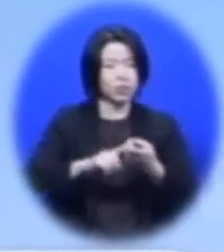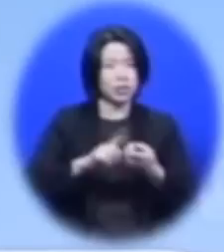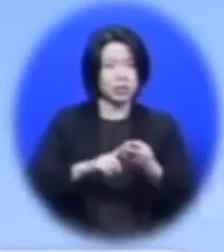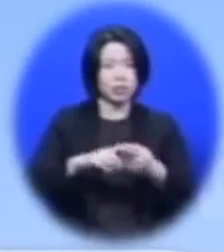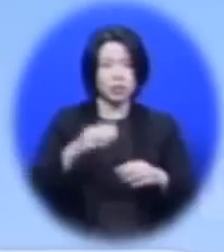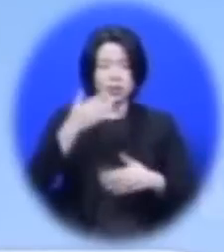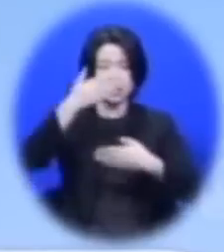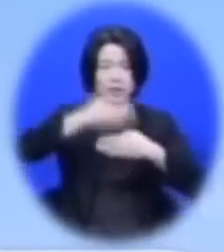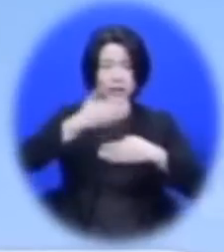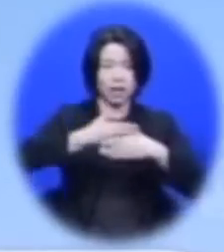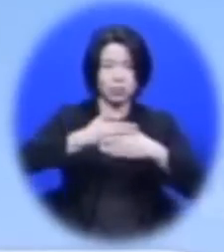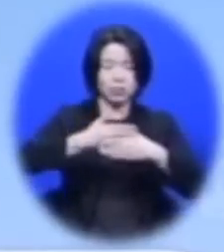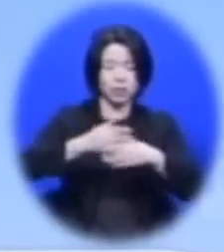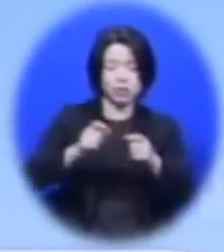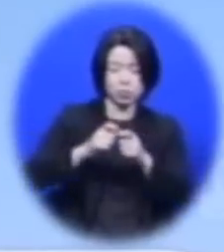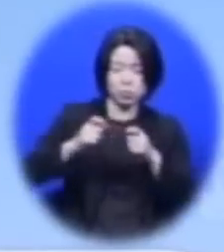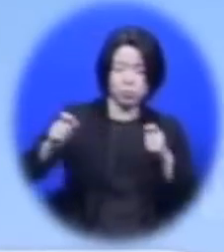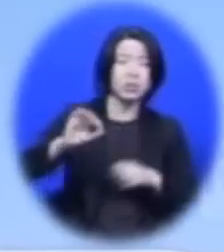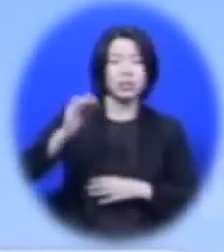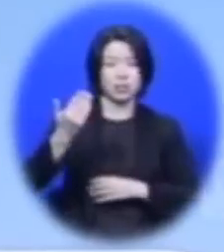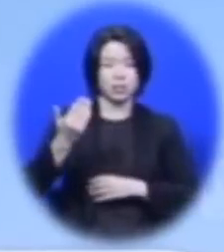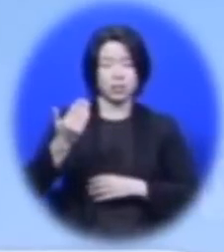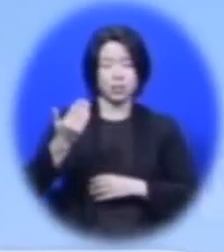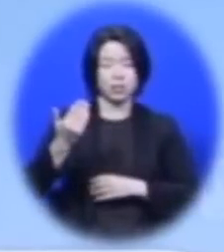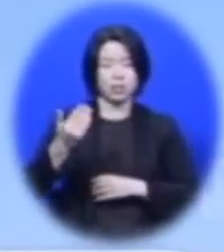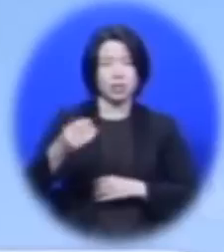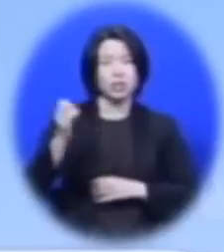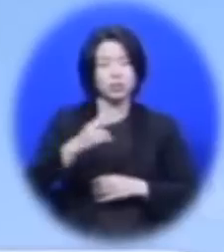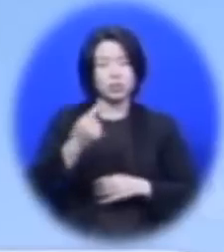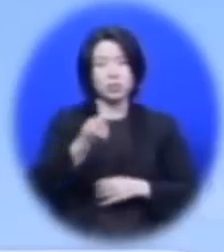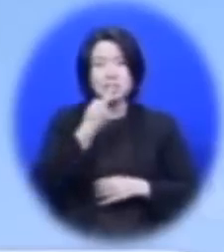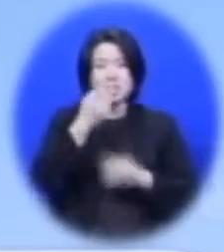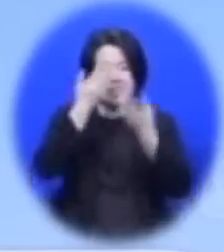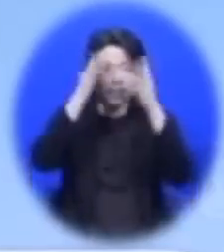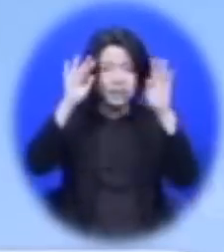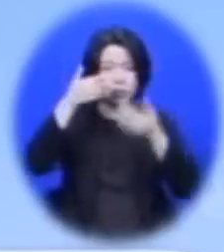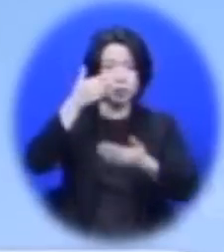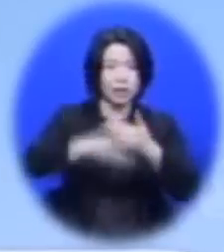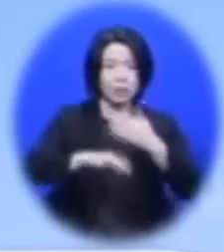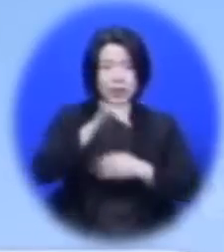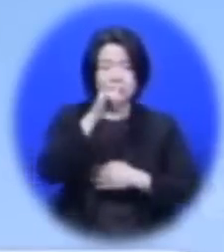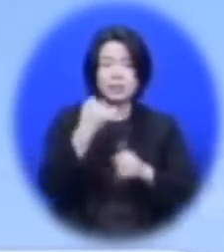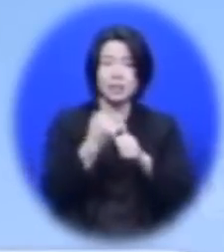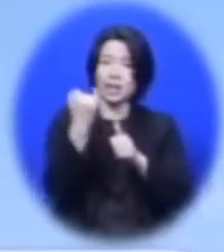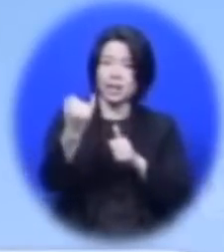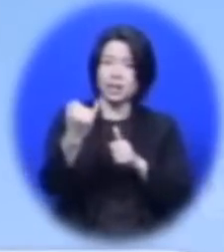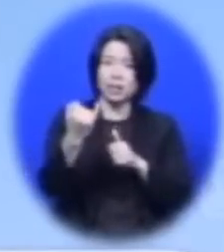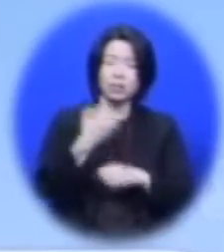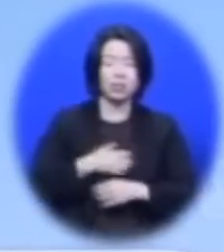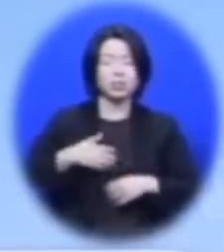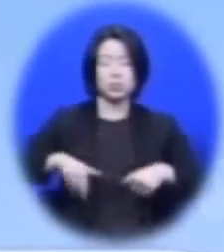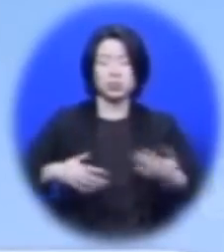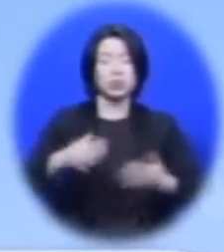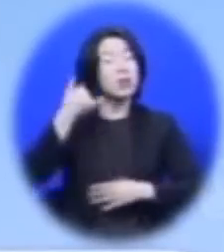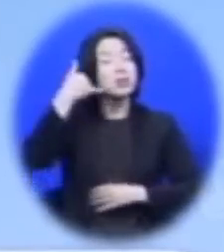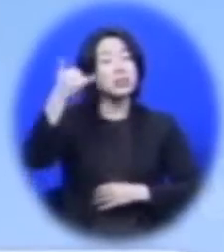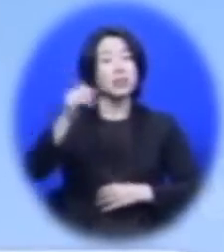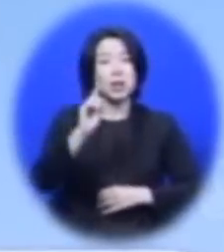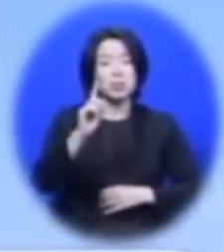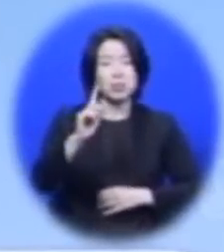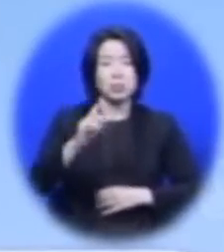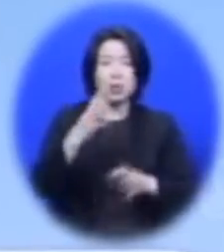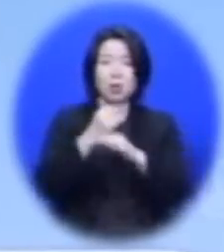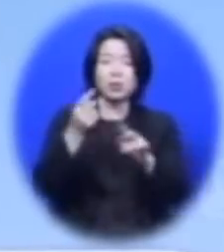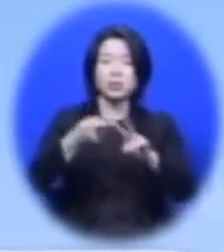것과 담을 쌓은 지는 오래거든. 인도에 남아있는 아내, 염려할 거 없어. 전화 한 통이면 언제든지